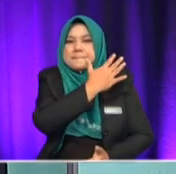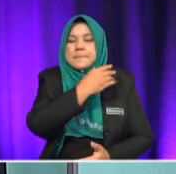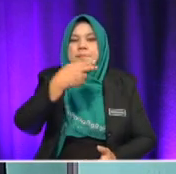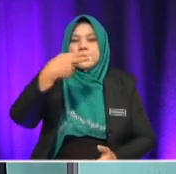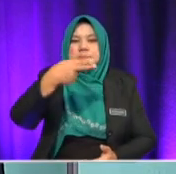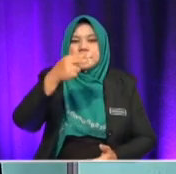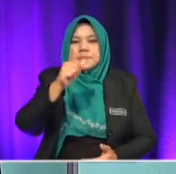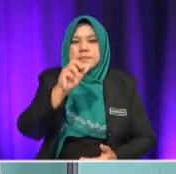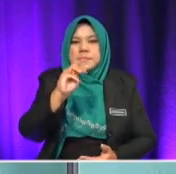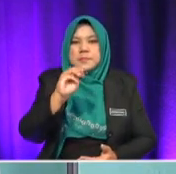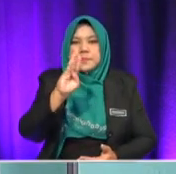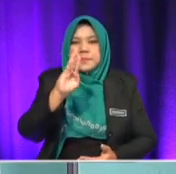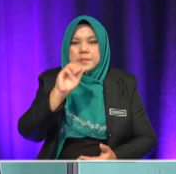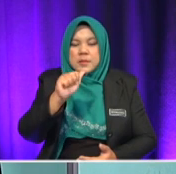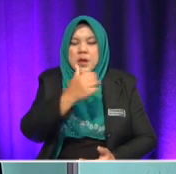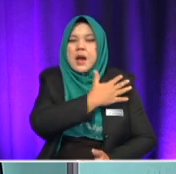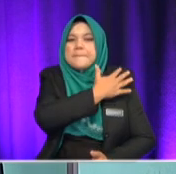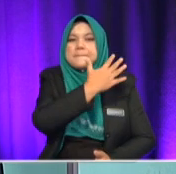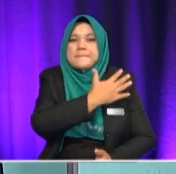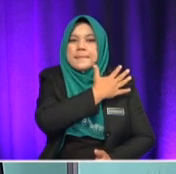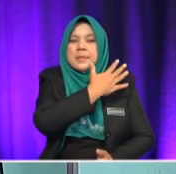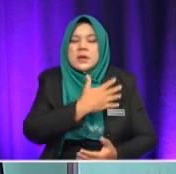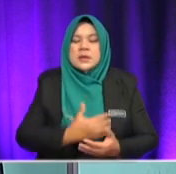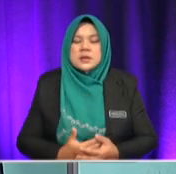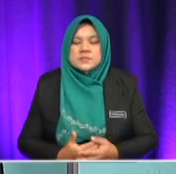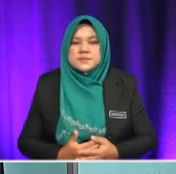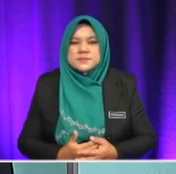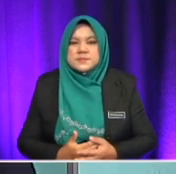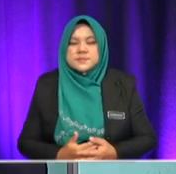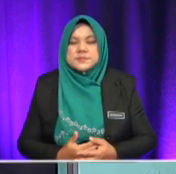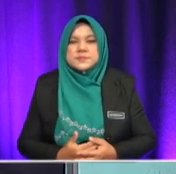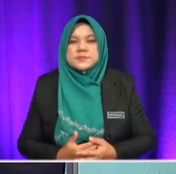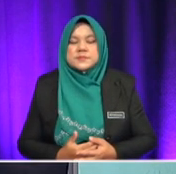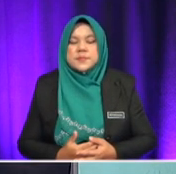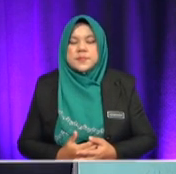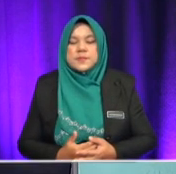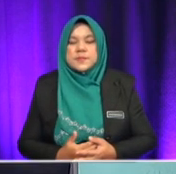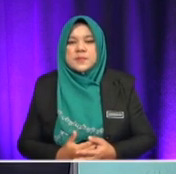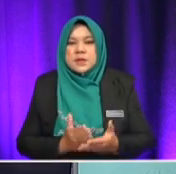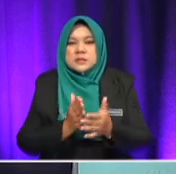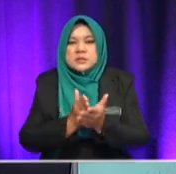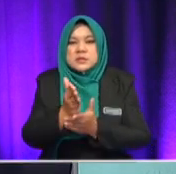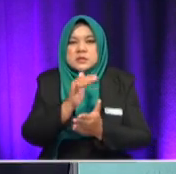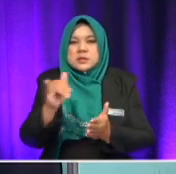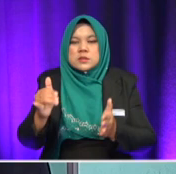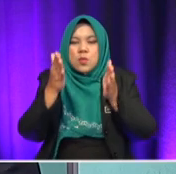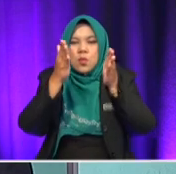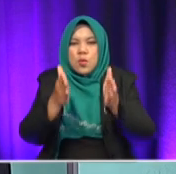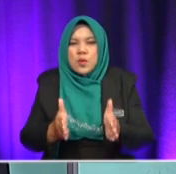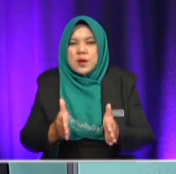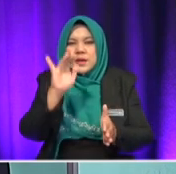bukan itu hambanya Nah kita melihat Siapakah hamba itu kan yang seterusnya yaitu orang yang